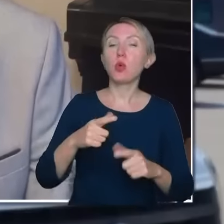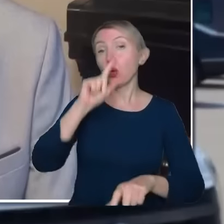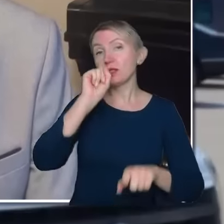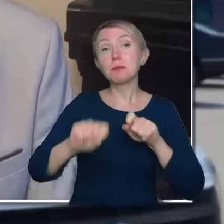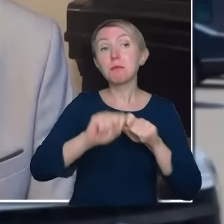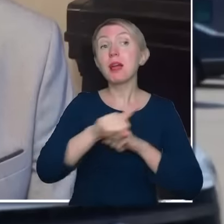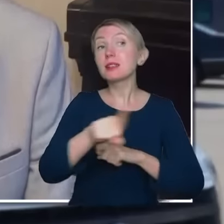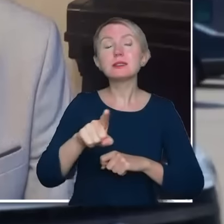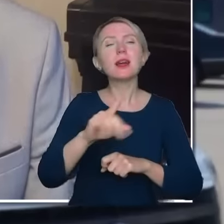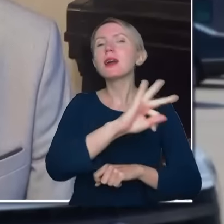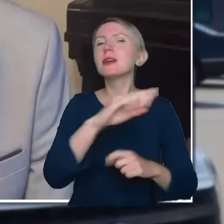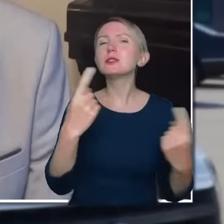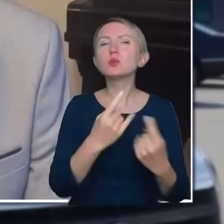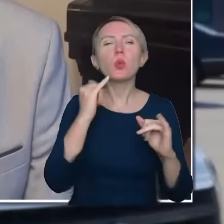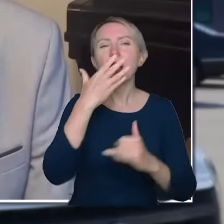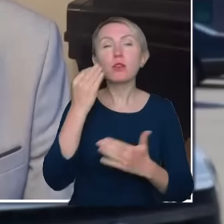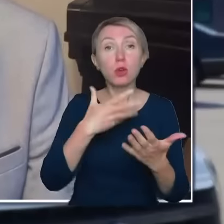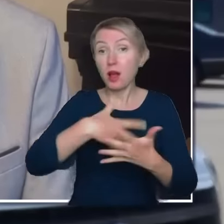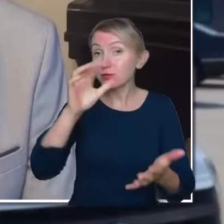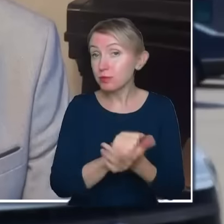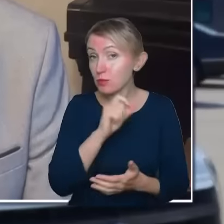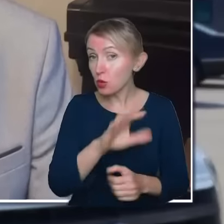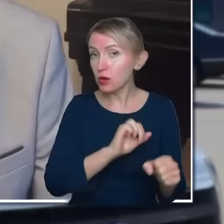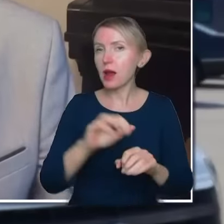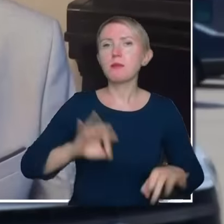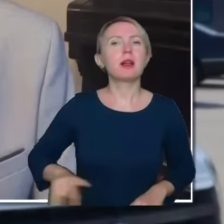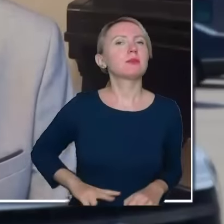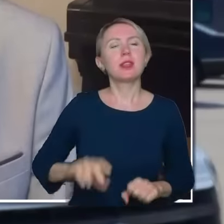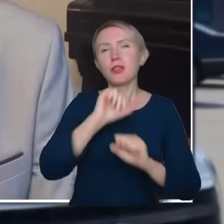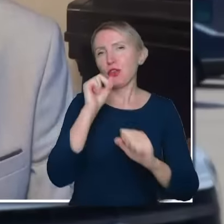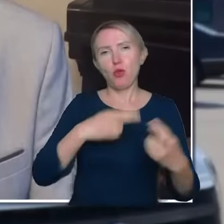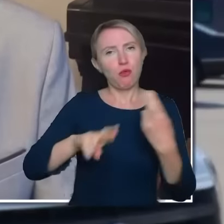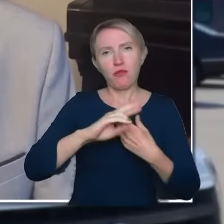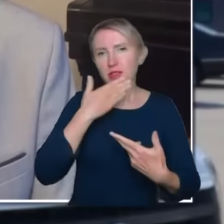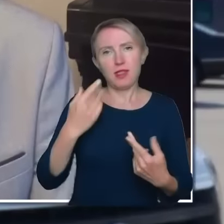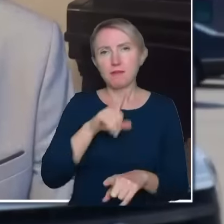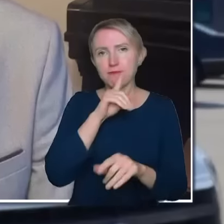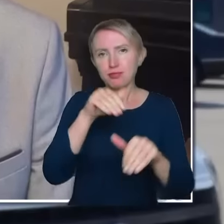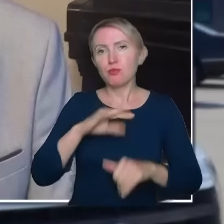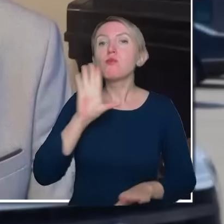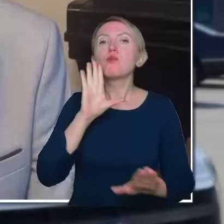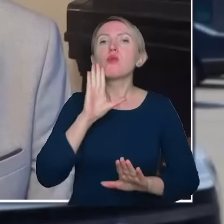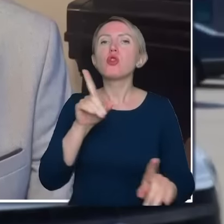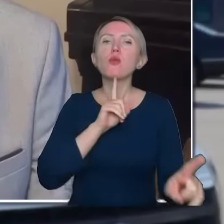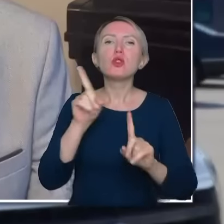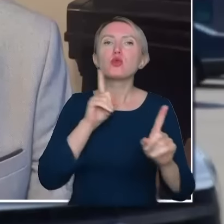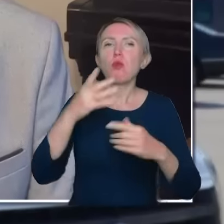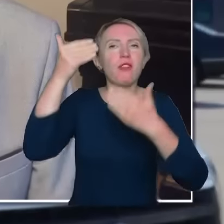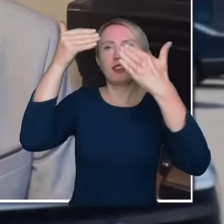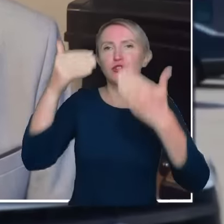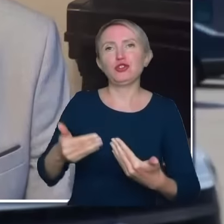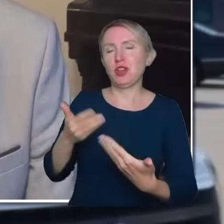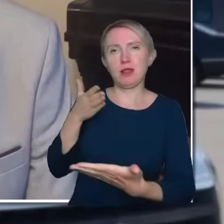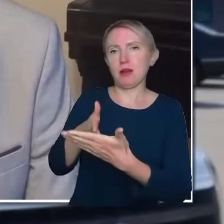o tych wszelkich patologiach. Pan minister nigdy nie odpowiada, to tak jakbym pytał, rozmawiał ze ścianą, więc